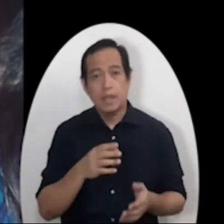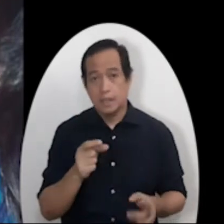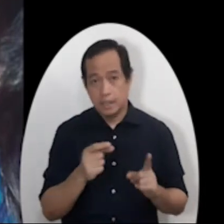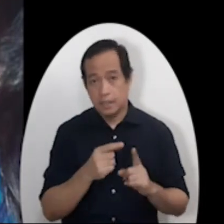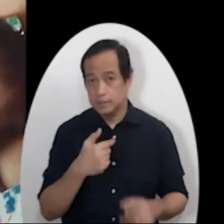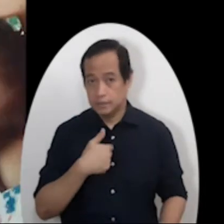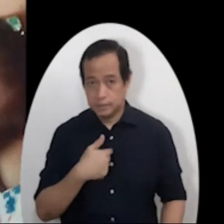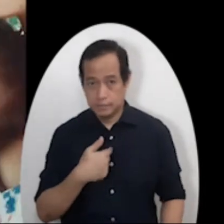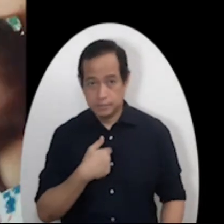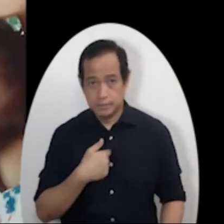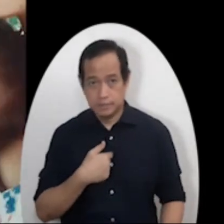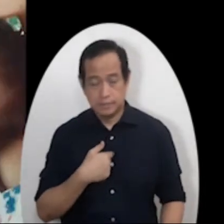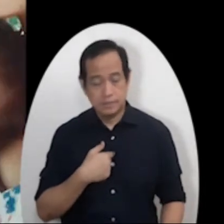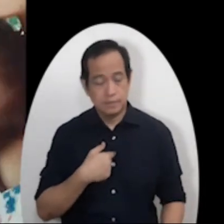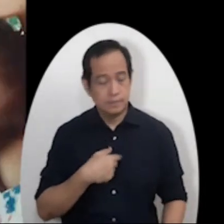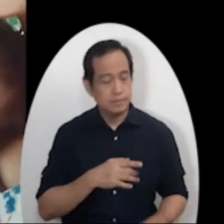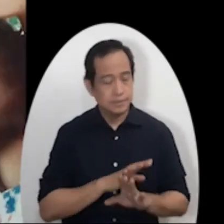sa kahirapan.